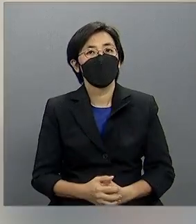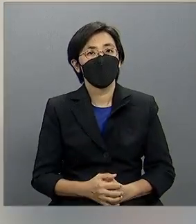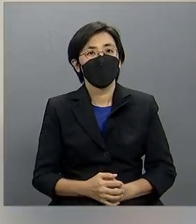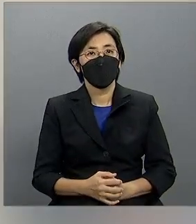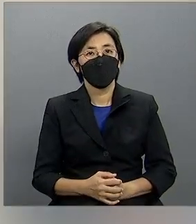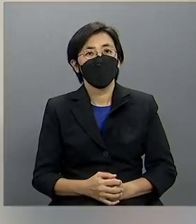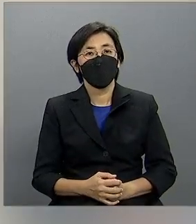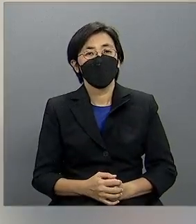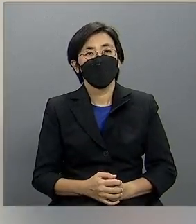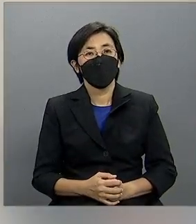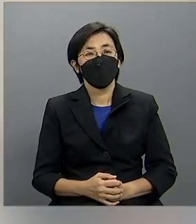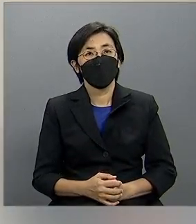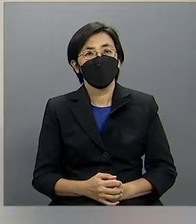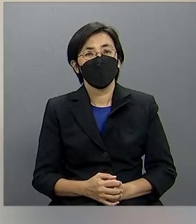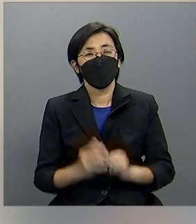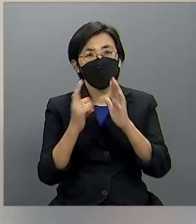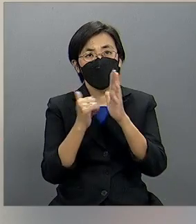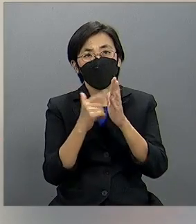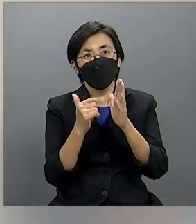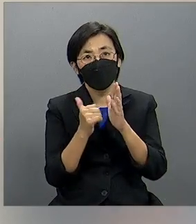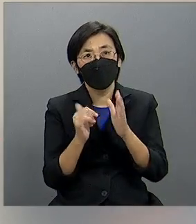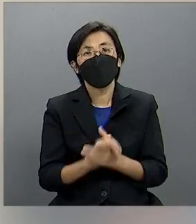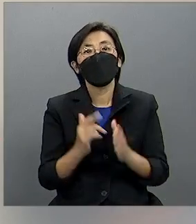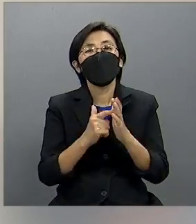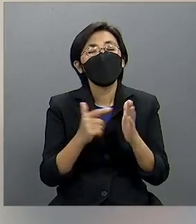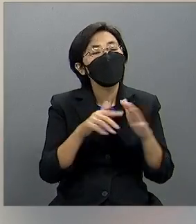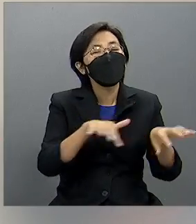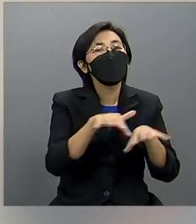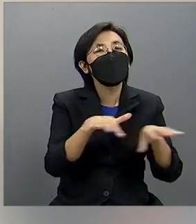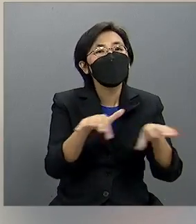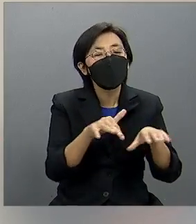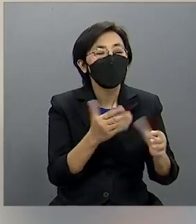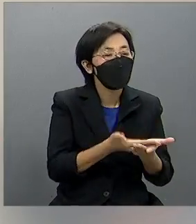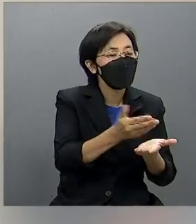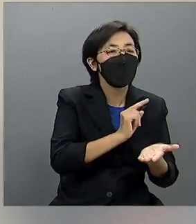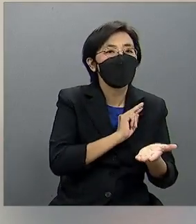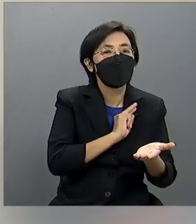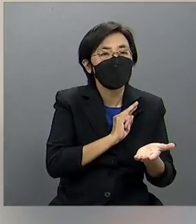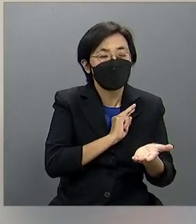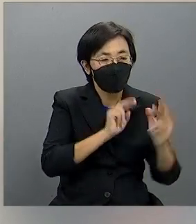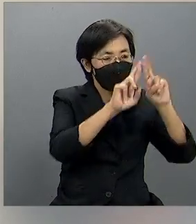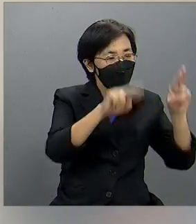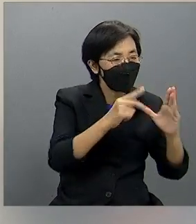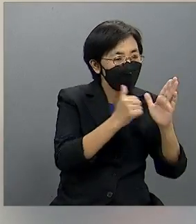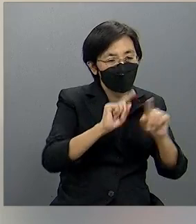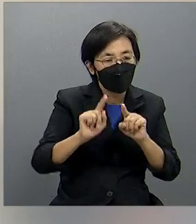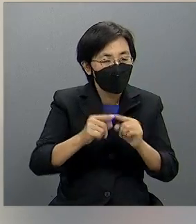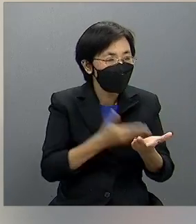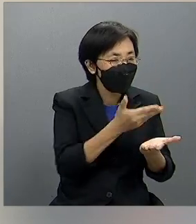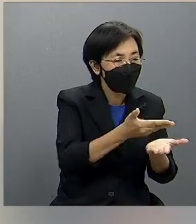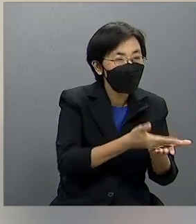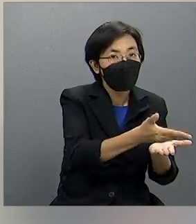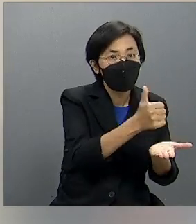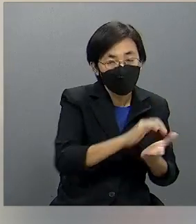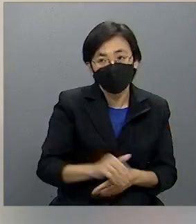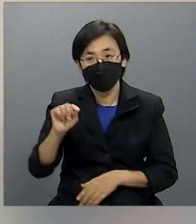เราแบ่งประเภทยานะครับเป็นยาสามัญประจำบ้านซึ่งเราหาซื้อได้ตามร้านของชำทั่วไปอีกพวกนึงเป็นเรียกว่